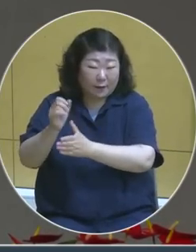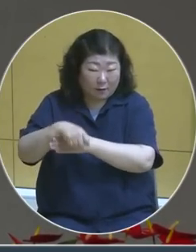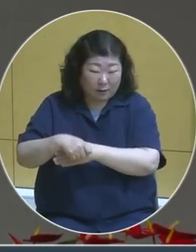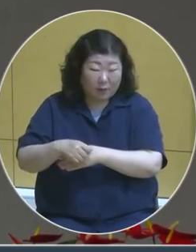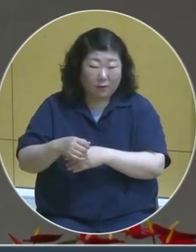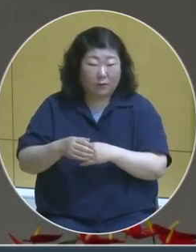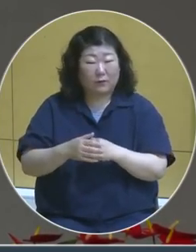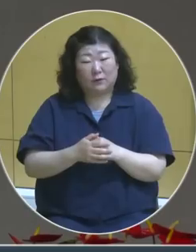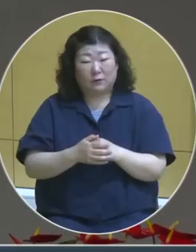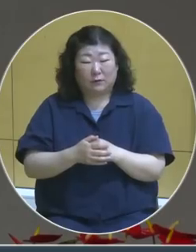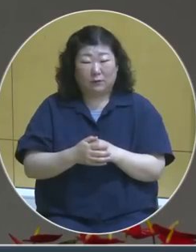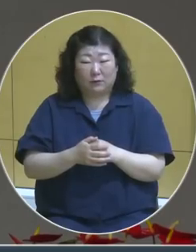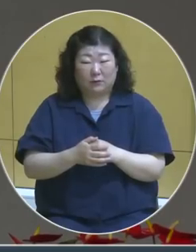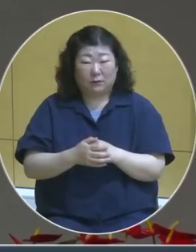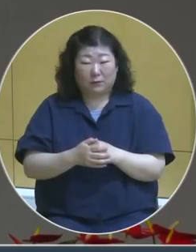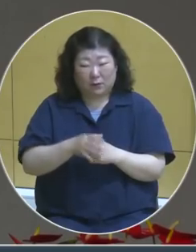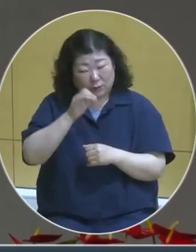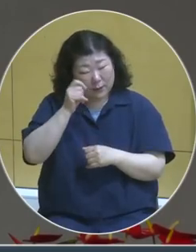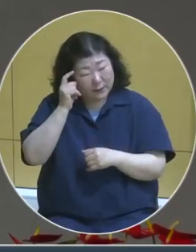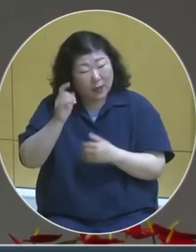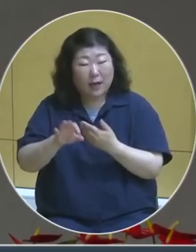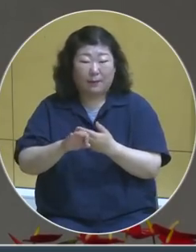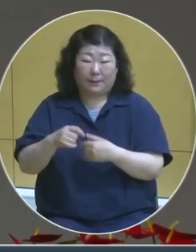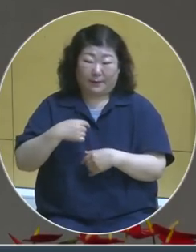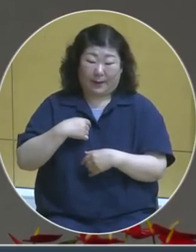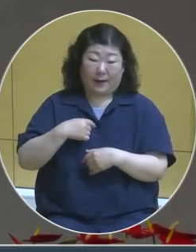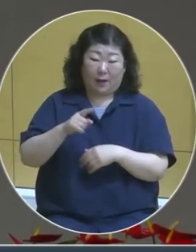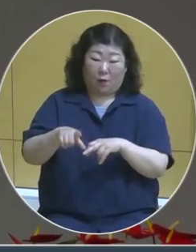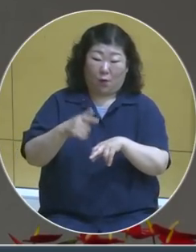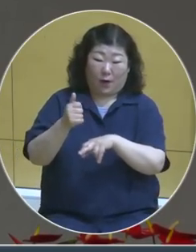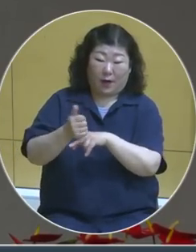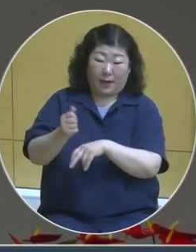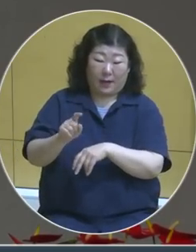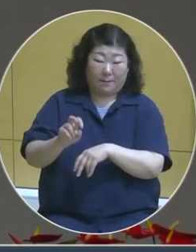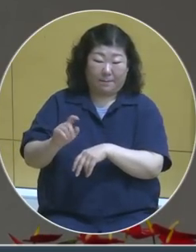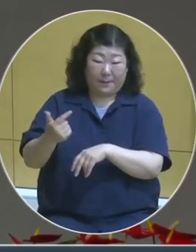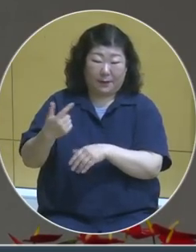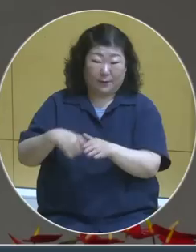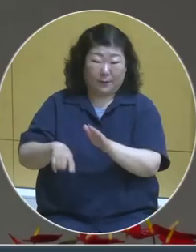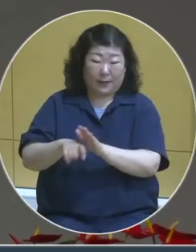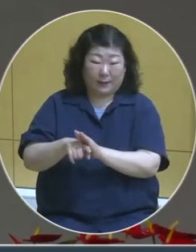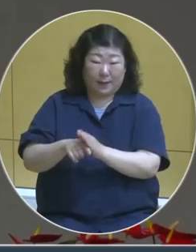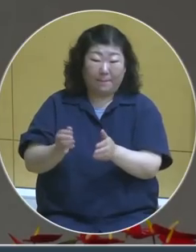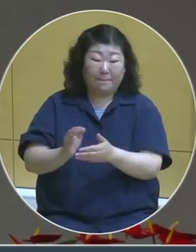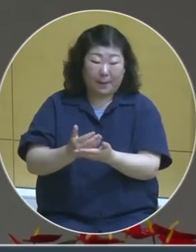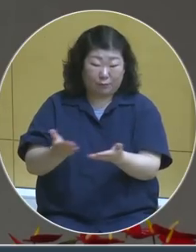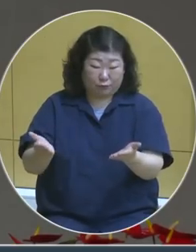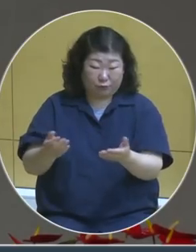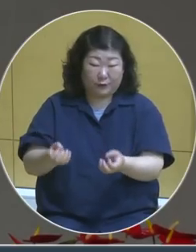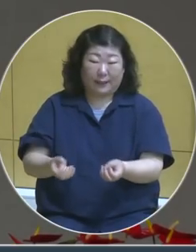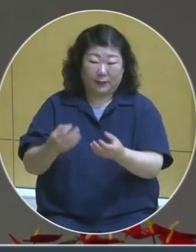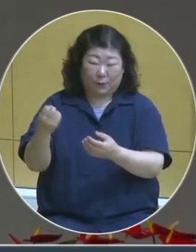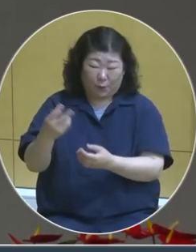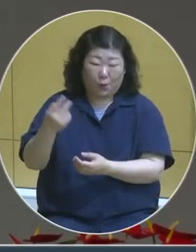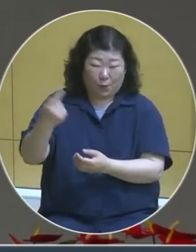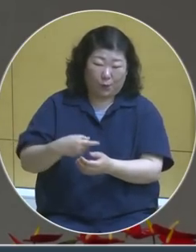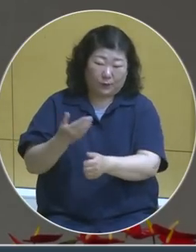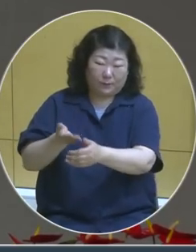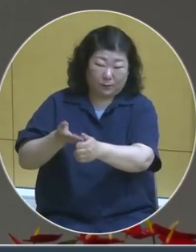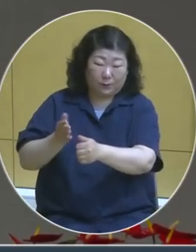요구를 시행하시기를 좋게 여기시면 내가 왕과 하만을 위하여 베푸는 잔치에 또 오소서. 내일은 왕의 말씀대로